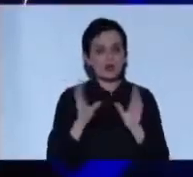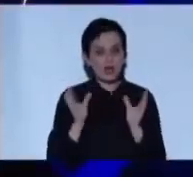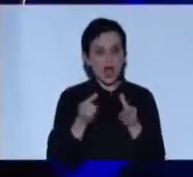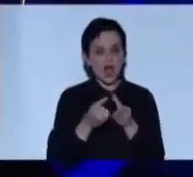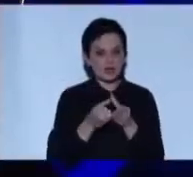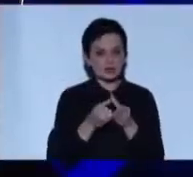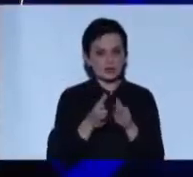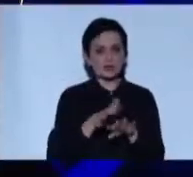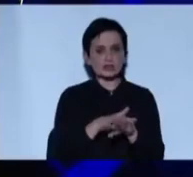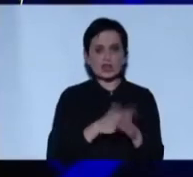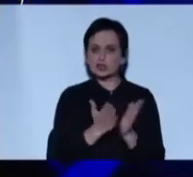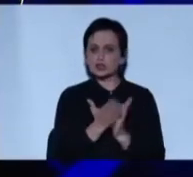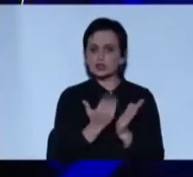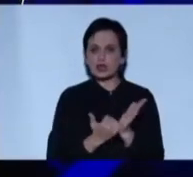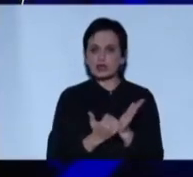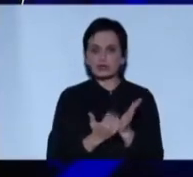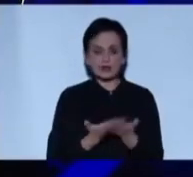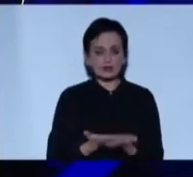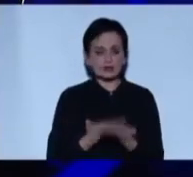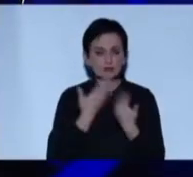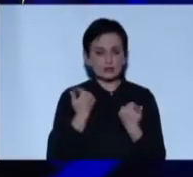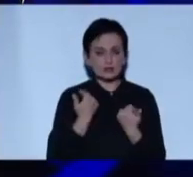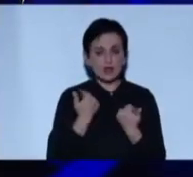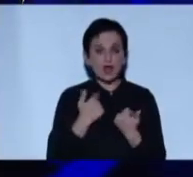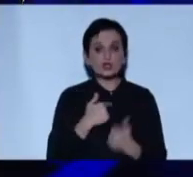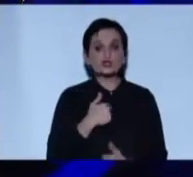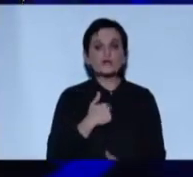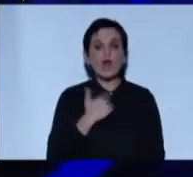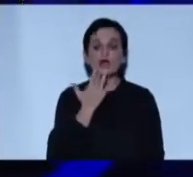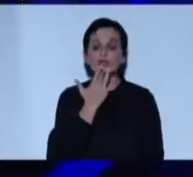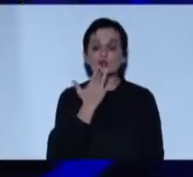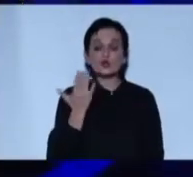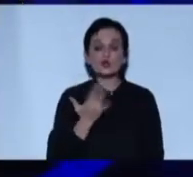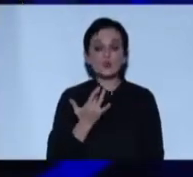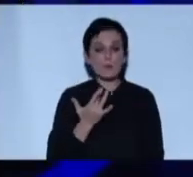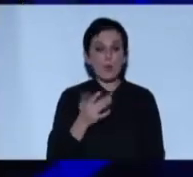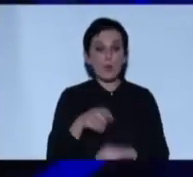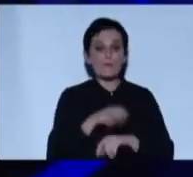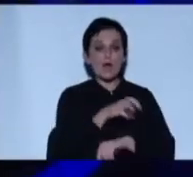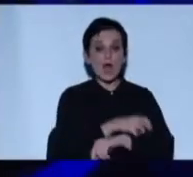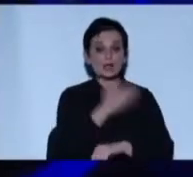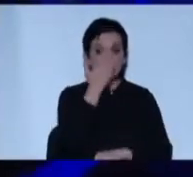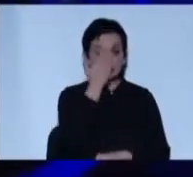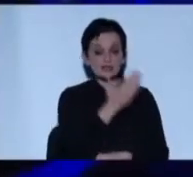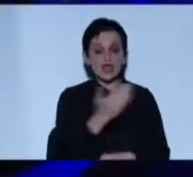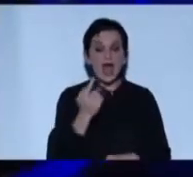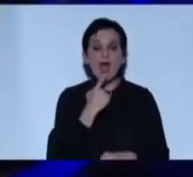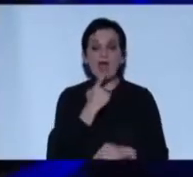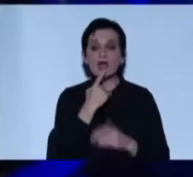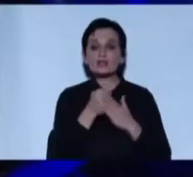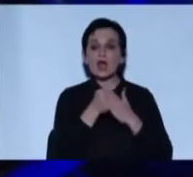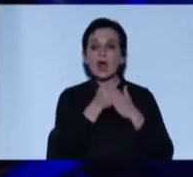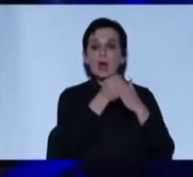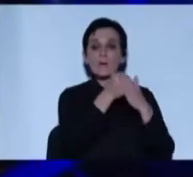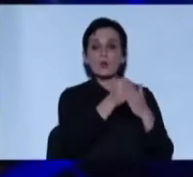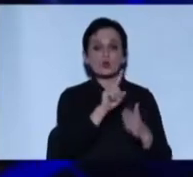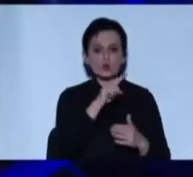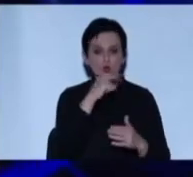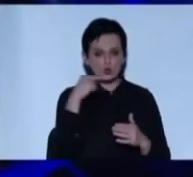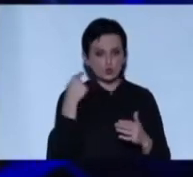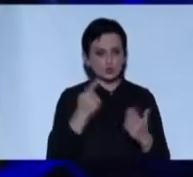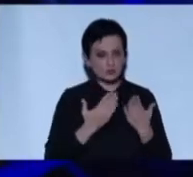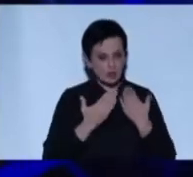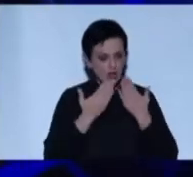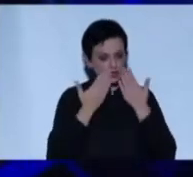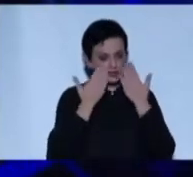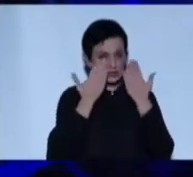ხანია, ხო? შედეგი არ იდება. და ჩვენ პოლიტიკურმა პარტიამ სახალხო ენით მივახწიეთ იმას, რომ რუსეთმა წაიკითხეთ ის წერილი,